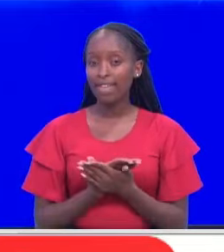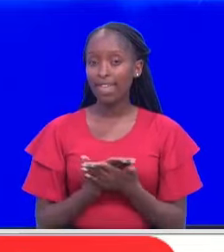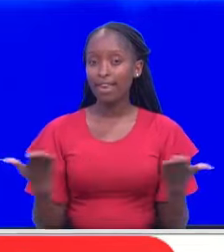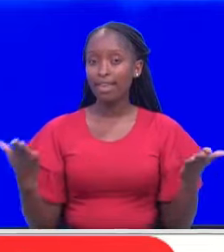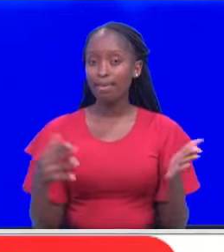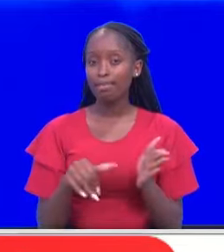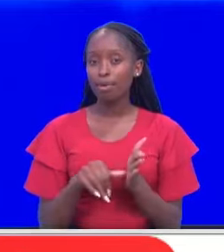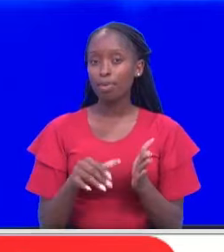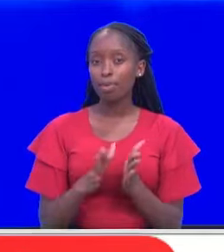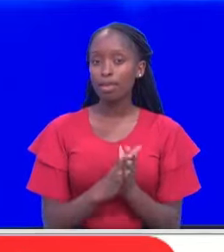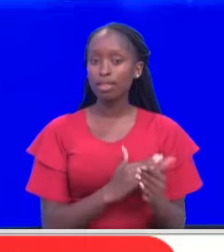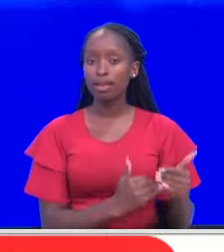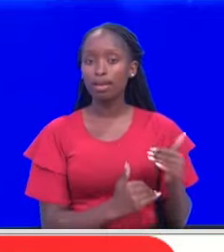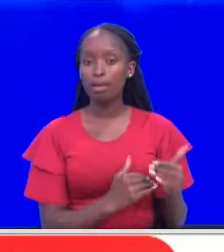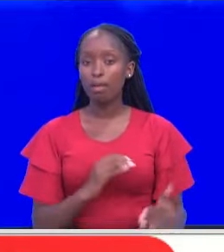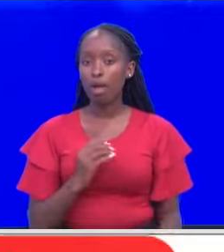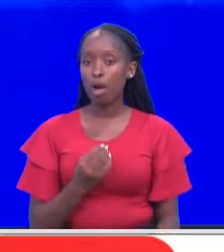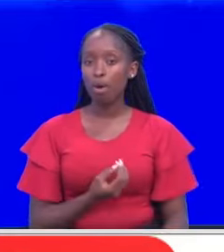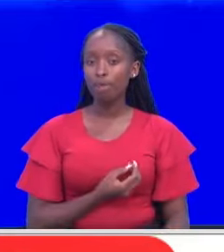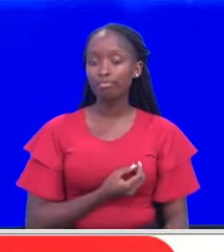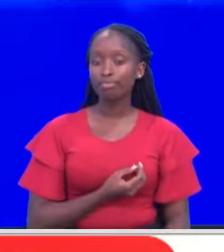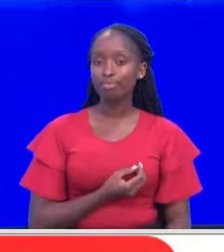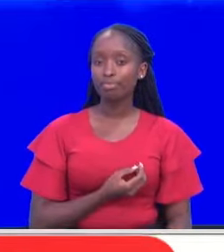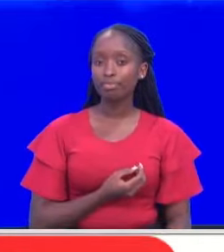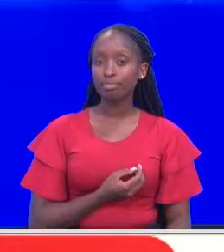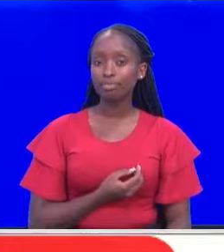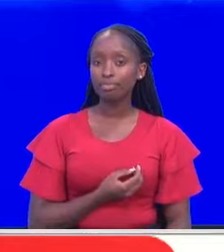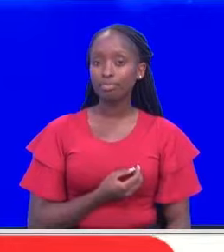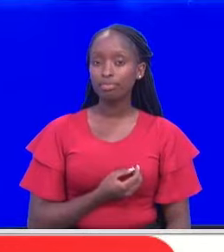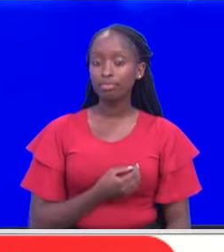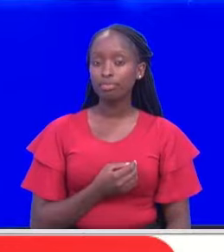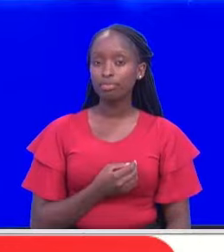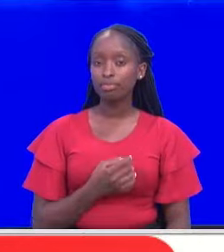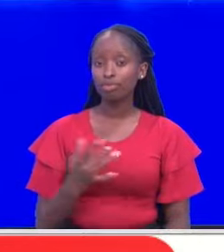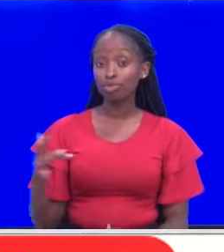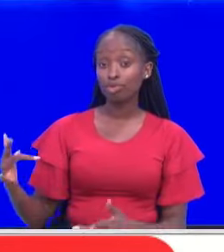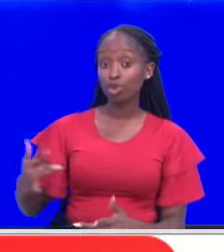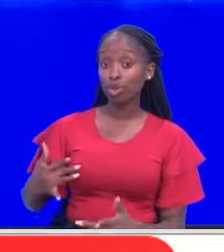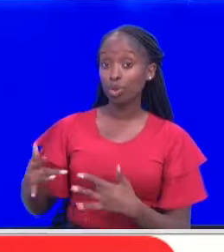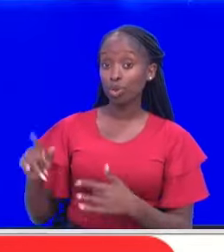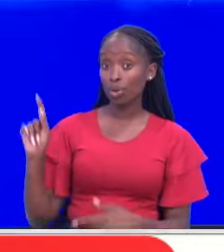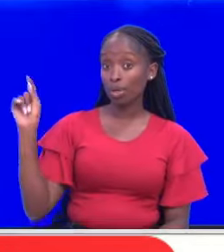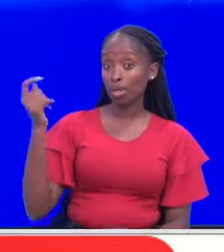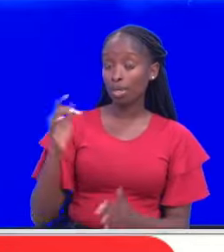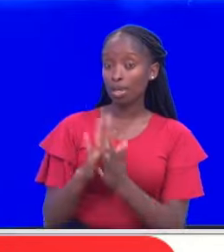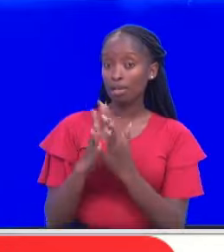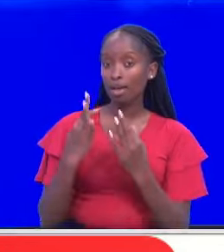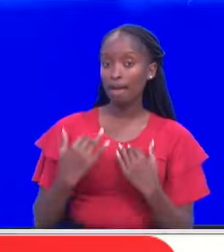problem with our neighbors insofar as Kenya is concerned, and